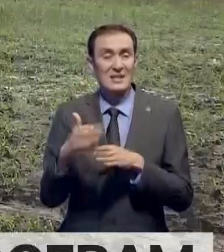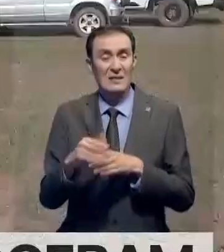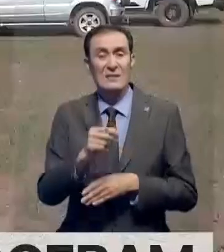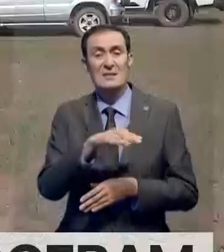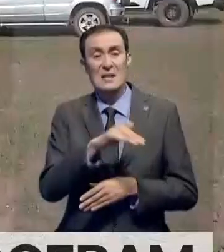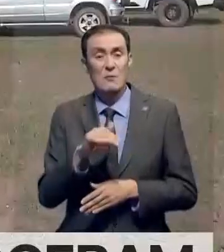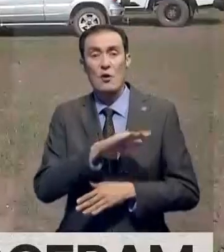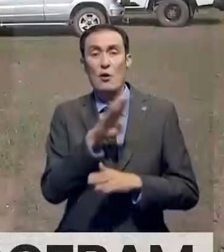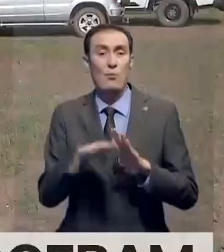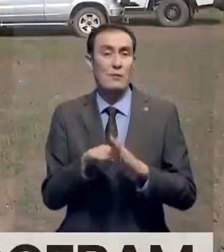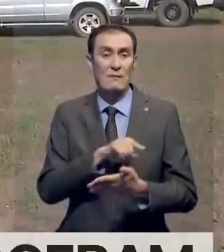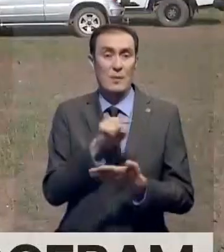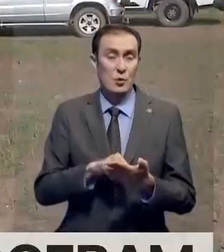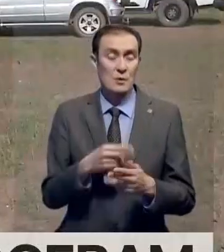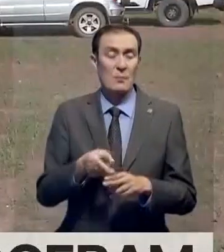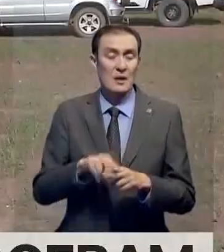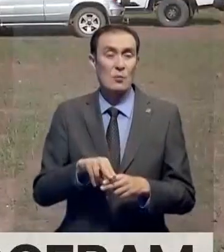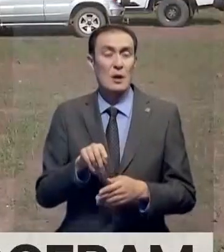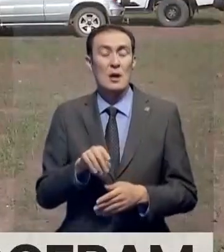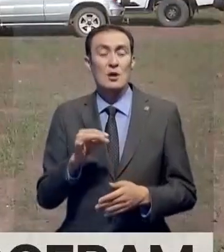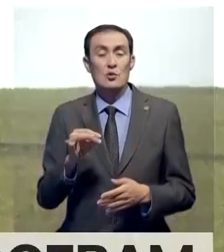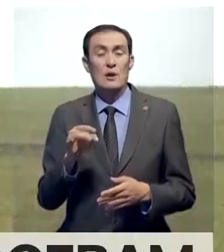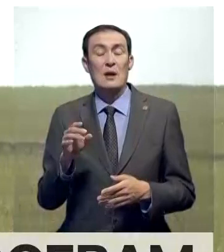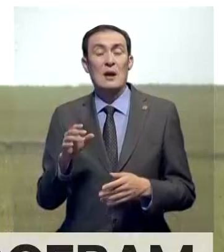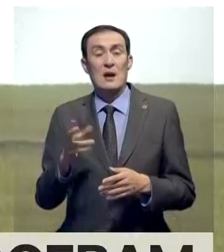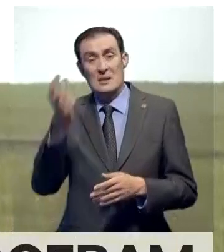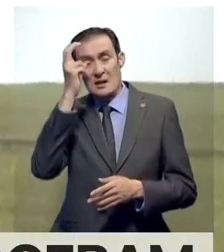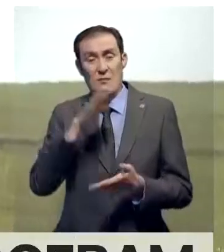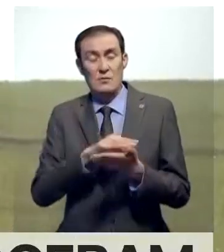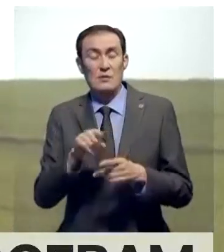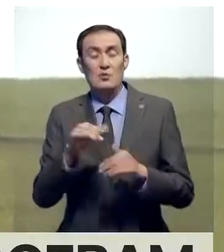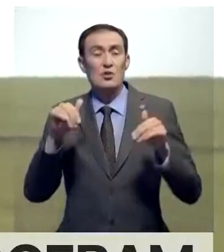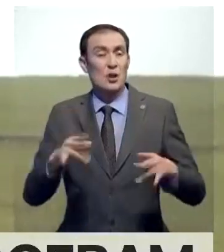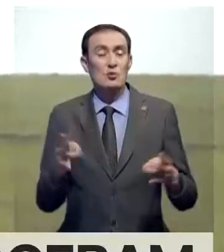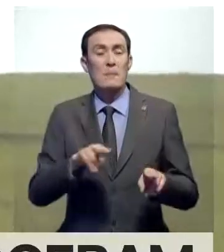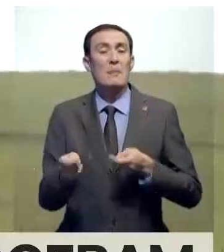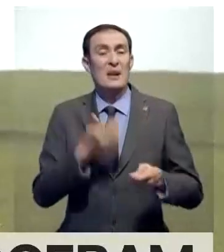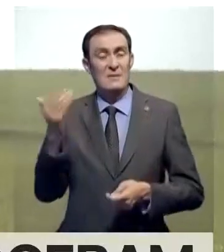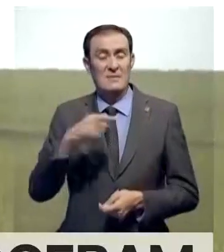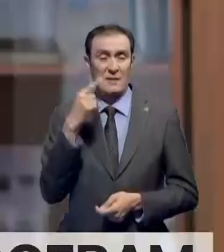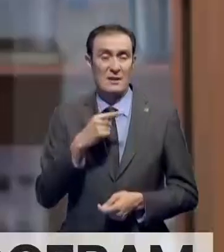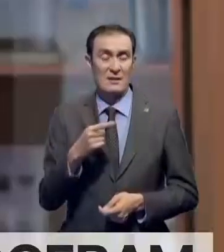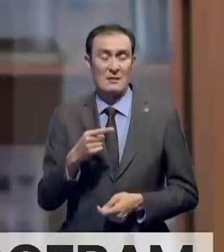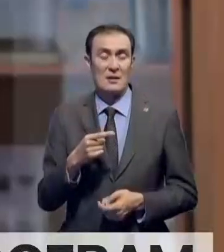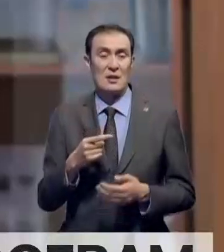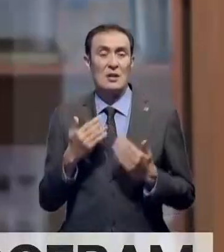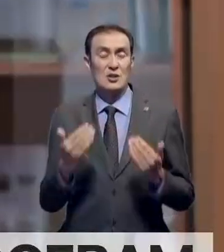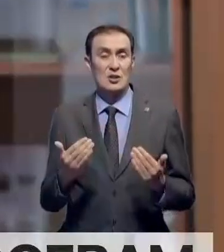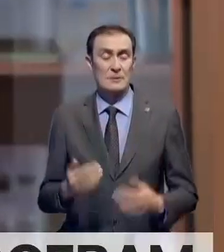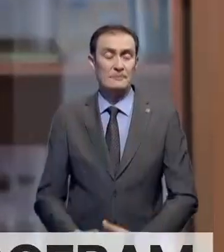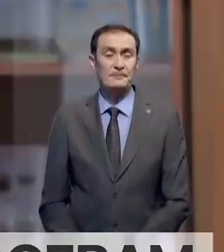займов находится под вопросом. Поэтому проблема с потравами полей сайгаками требует своего решения на уровне правительства, говорят местные власти.